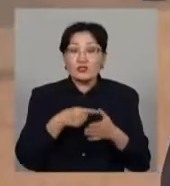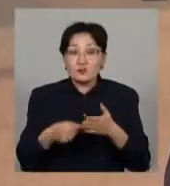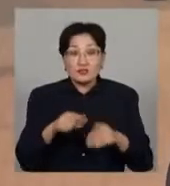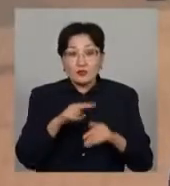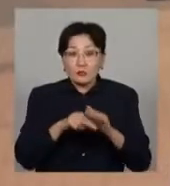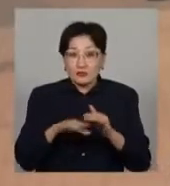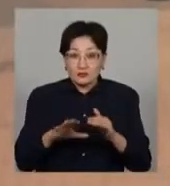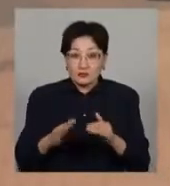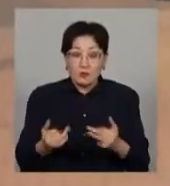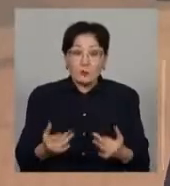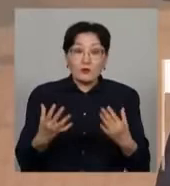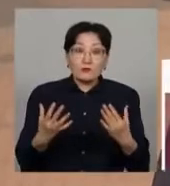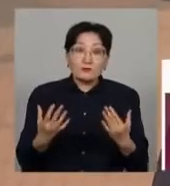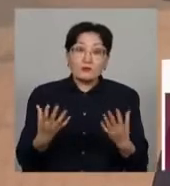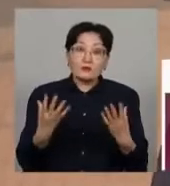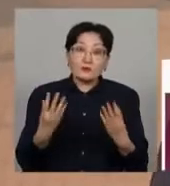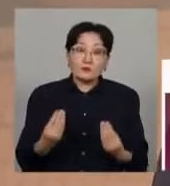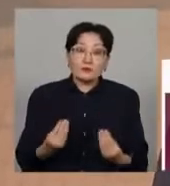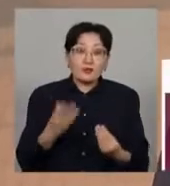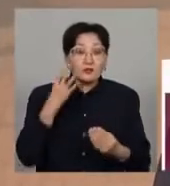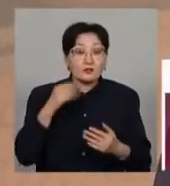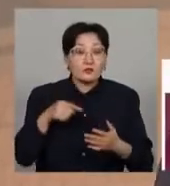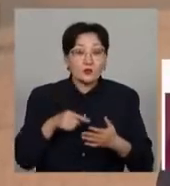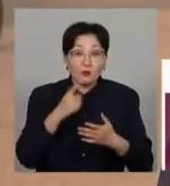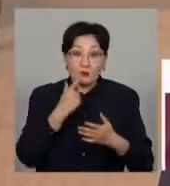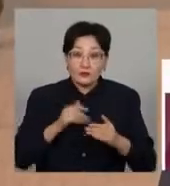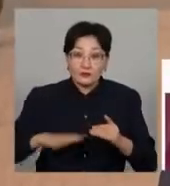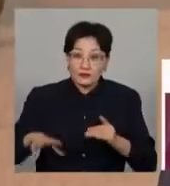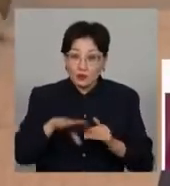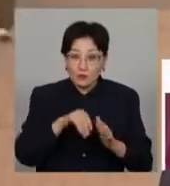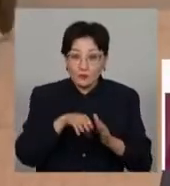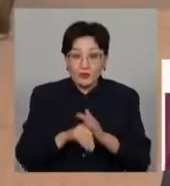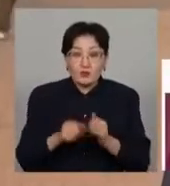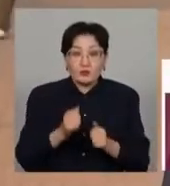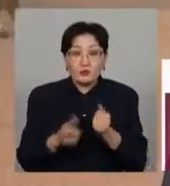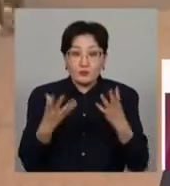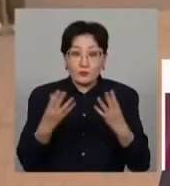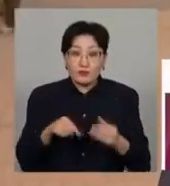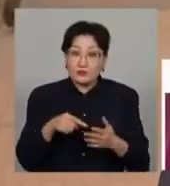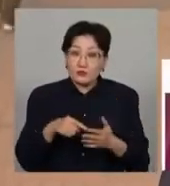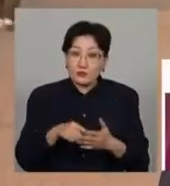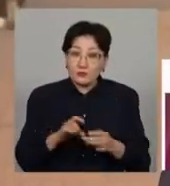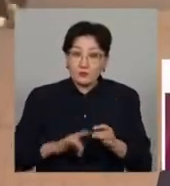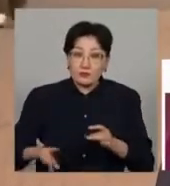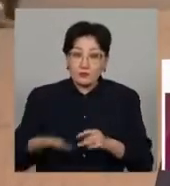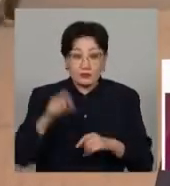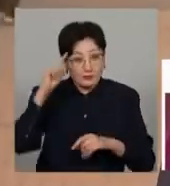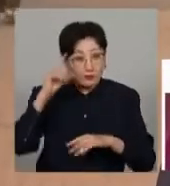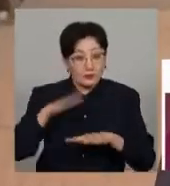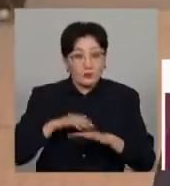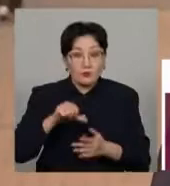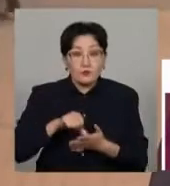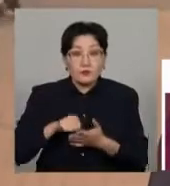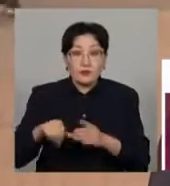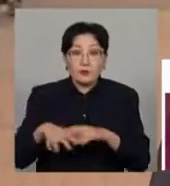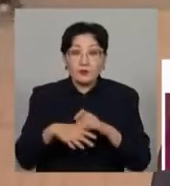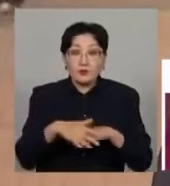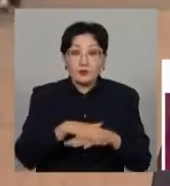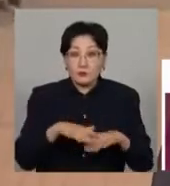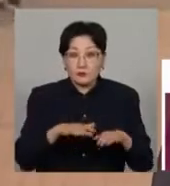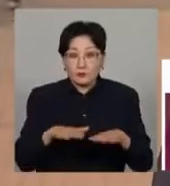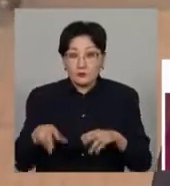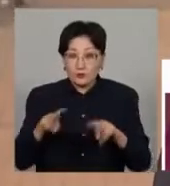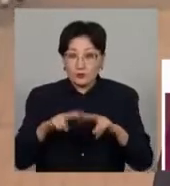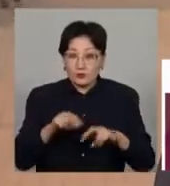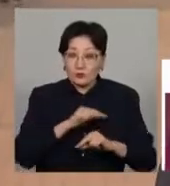На сегодняшний день қазіргі таңда Алматы қызыл аймақта болғандықтан күн сайын қалалық және аудандық әкімдік өкілдері қоғамдық орындарда рейд